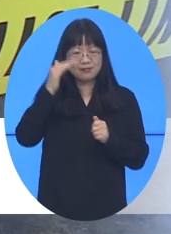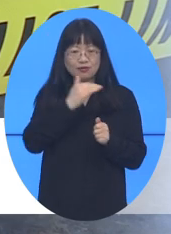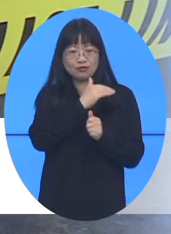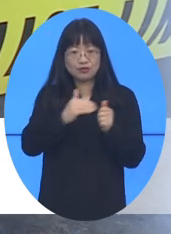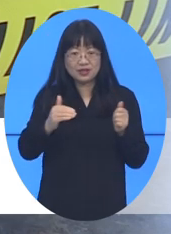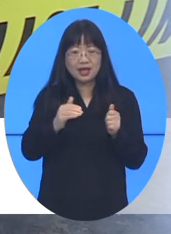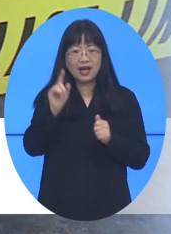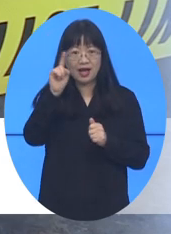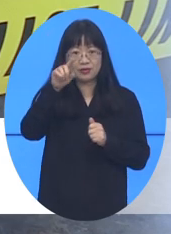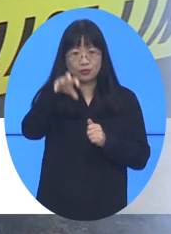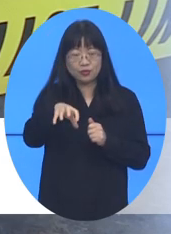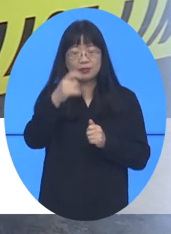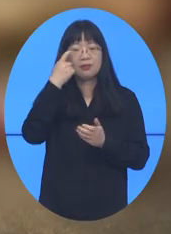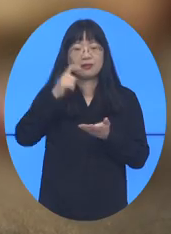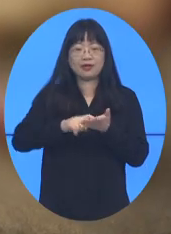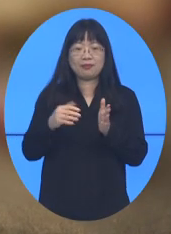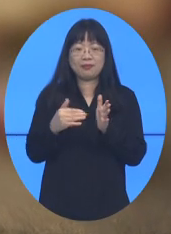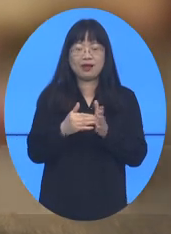현장 취재했습니다.